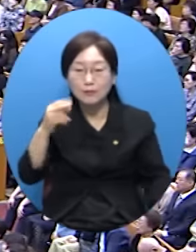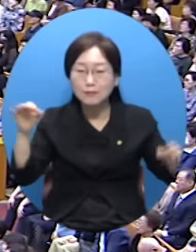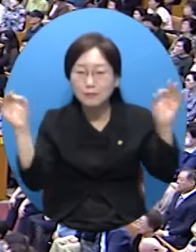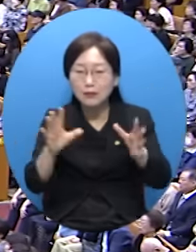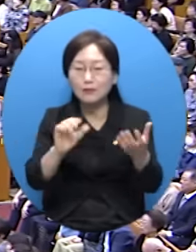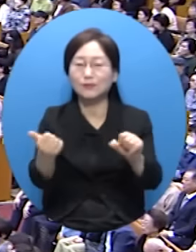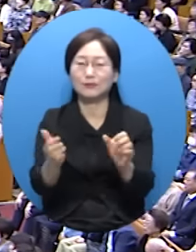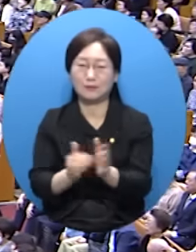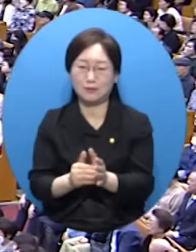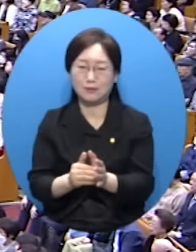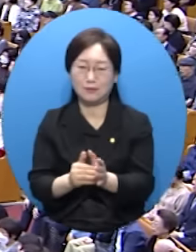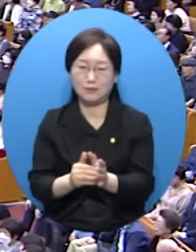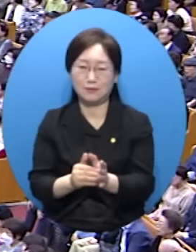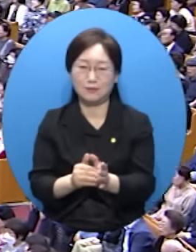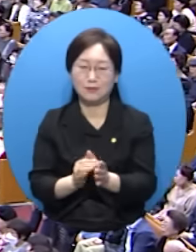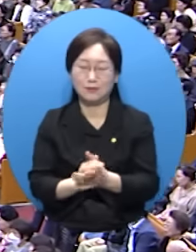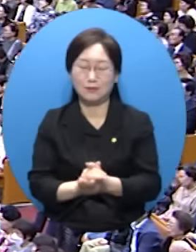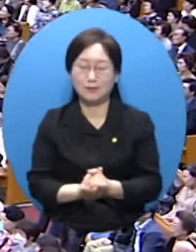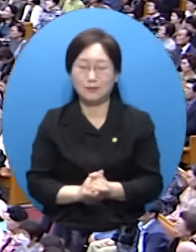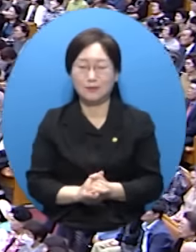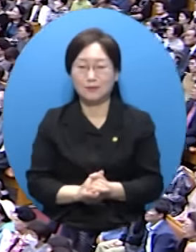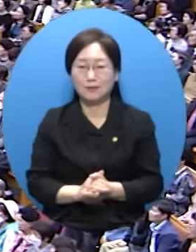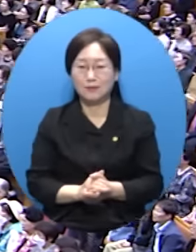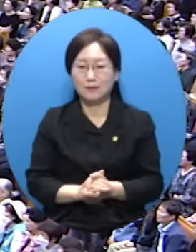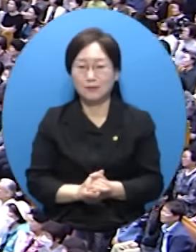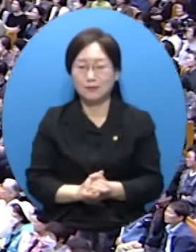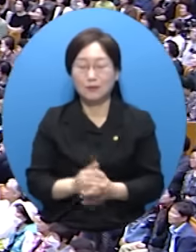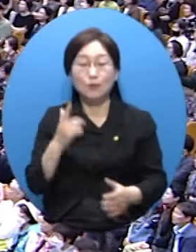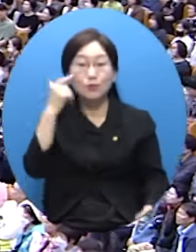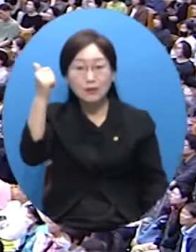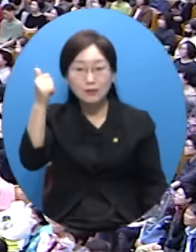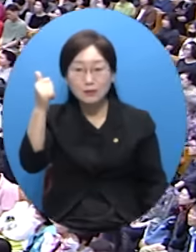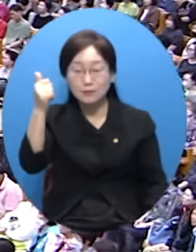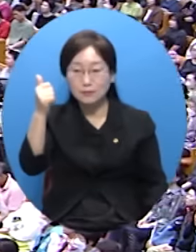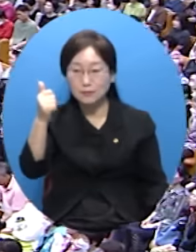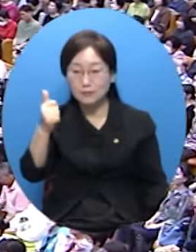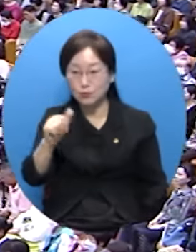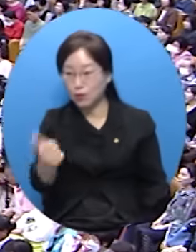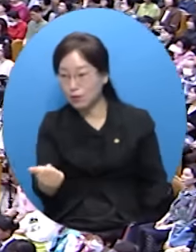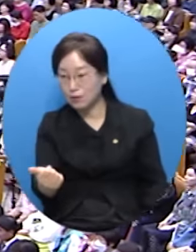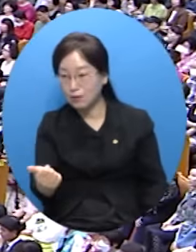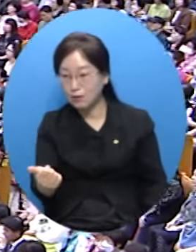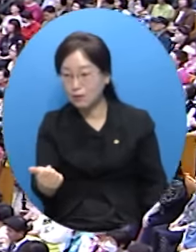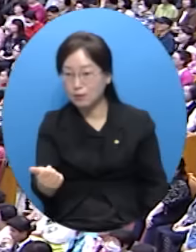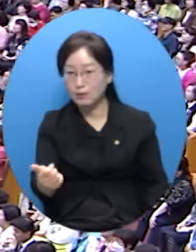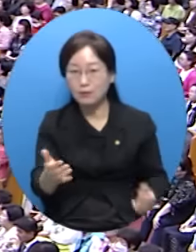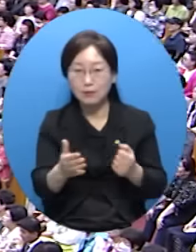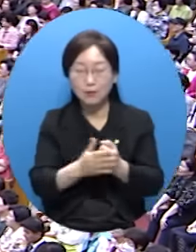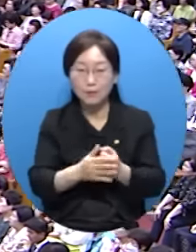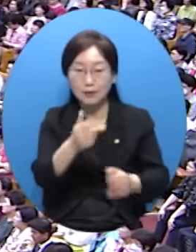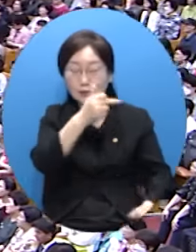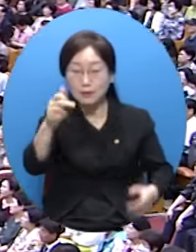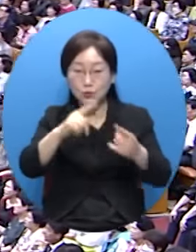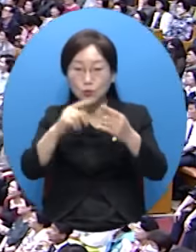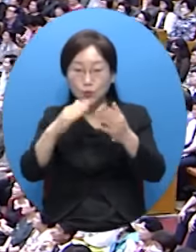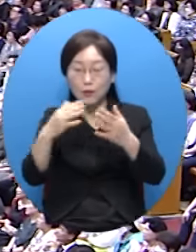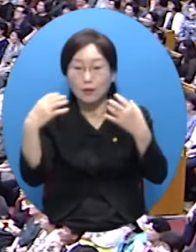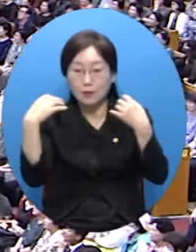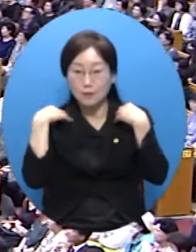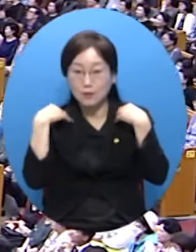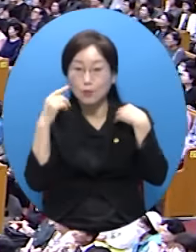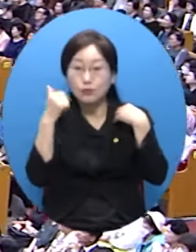돌아가십니다. 자, 목사님 가정에 목사님 돌아가시니까 큰 교회 담임 목사의 가정에서